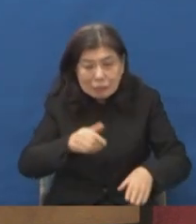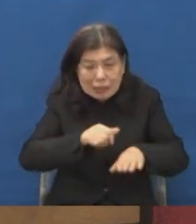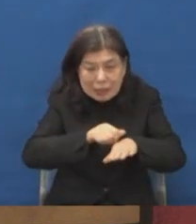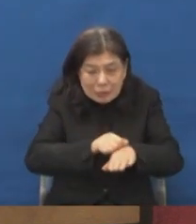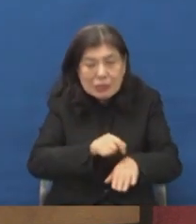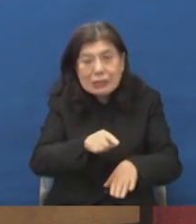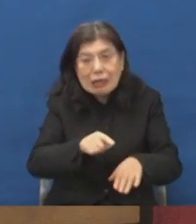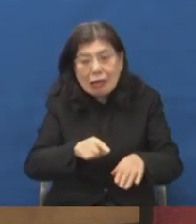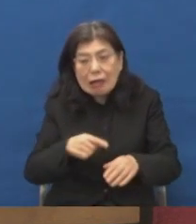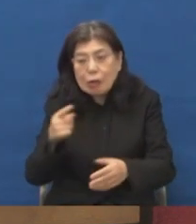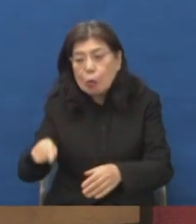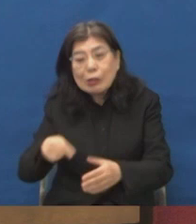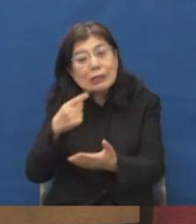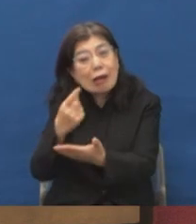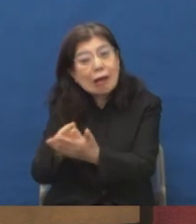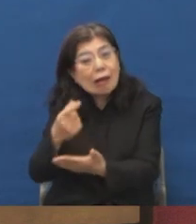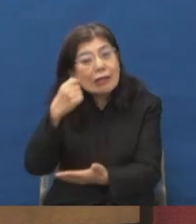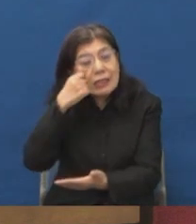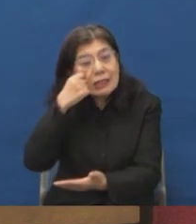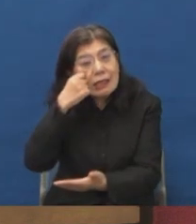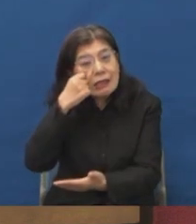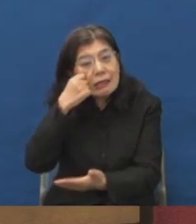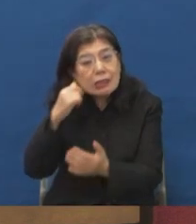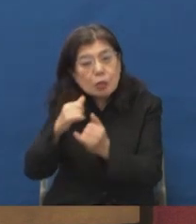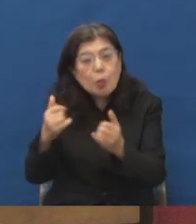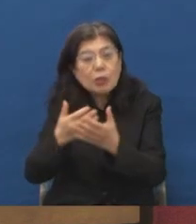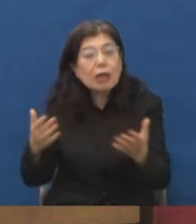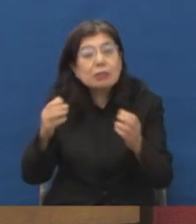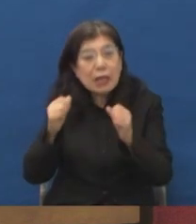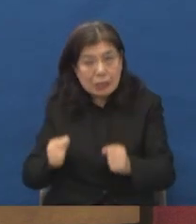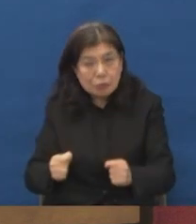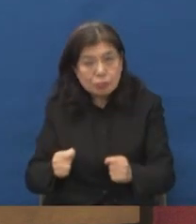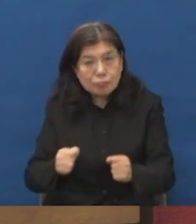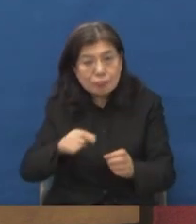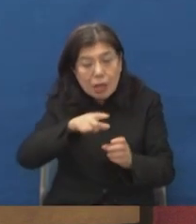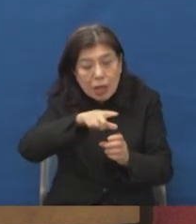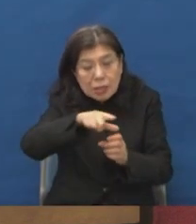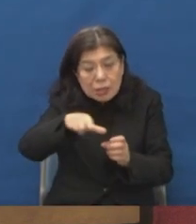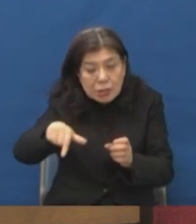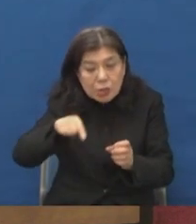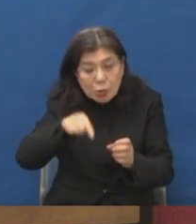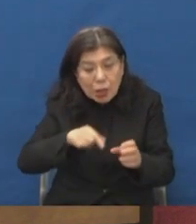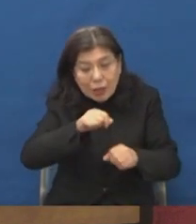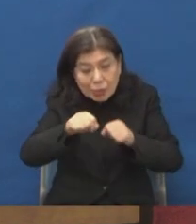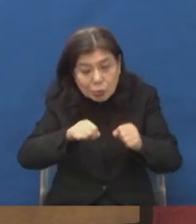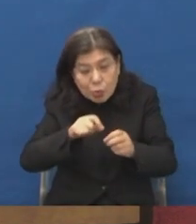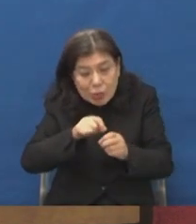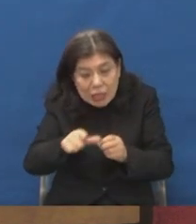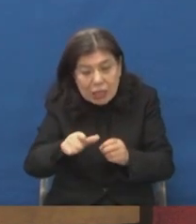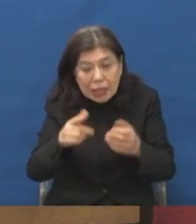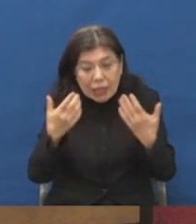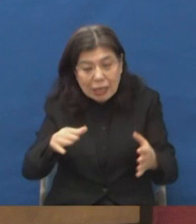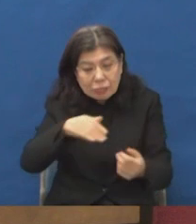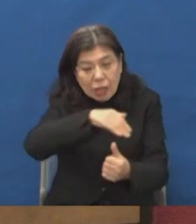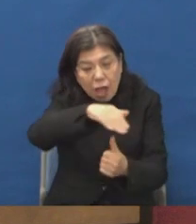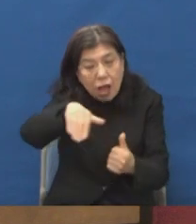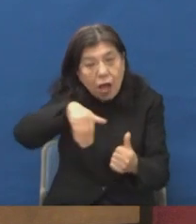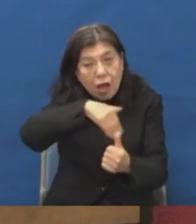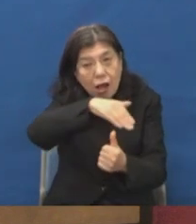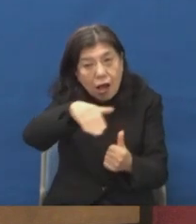られます。また、地域に関わるきっかけがないことで孤立してしまっている人もいます